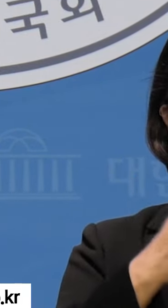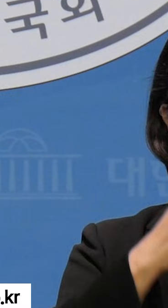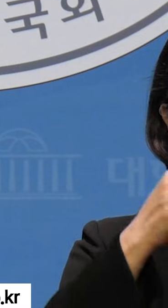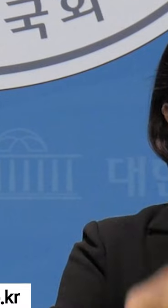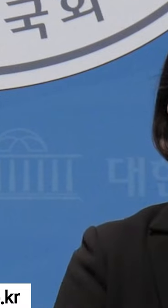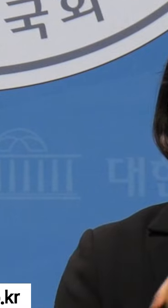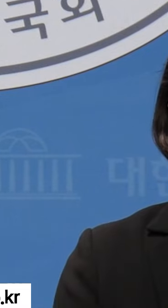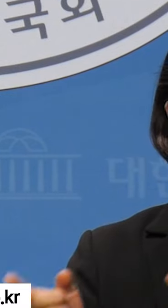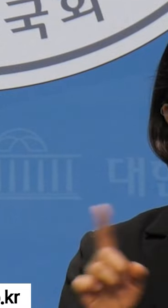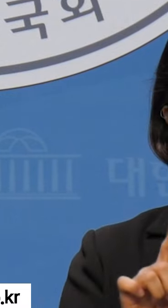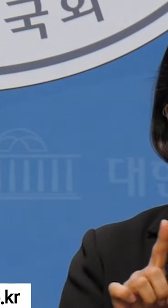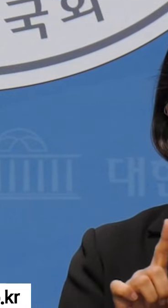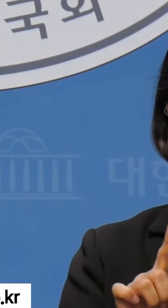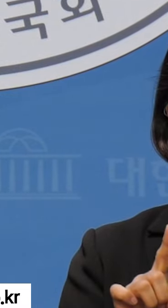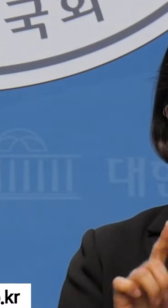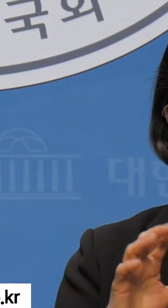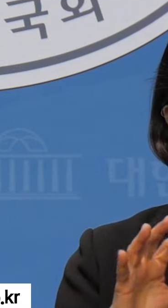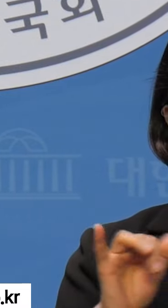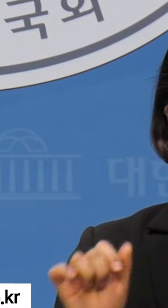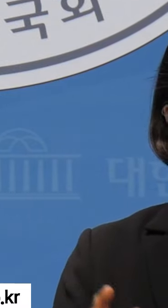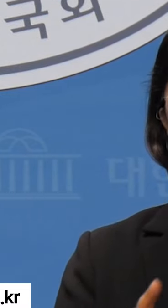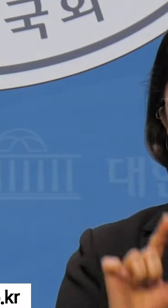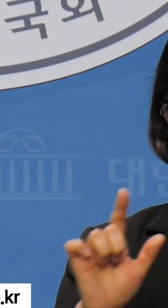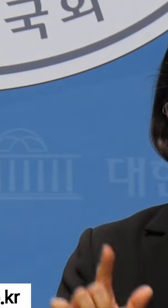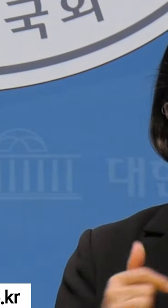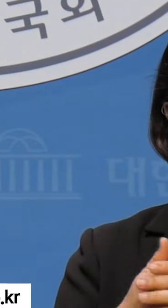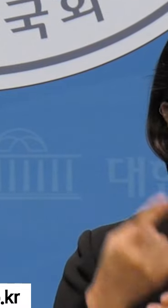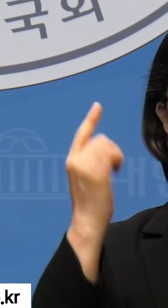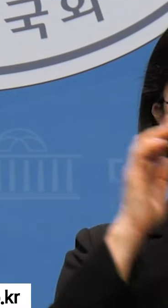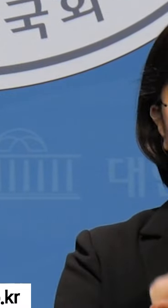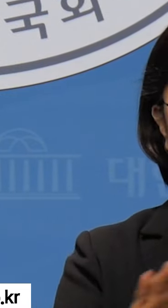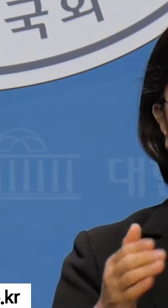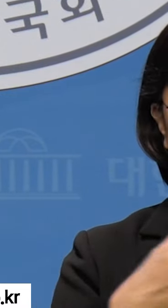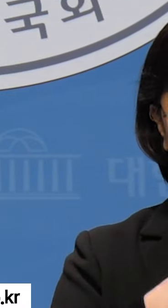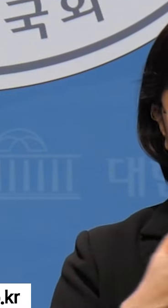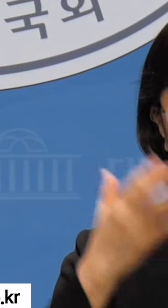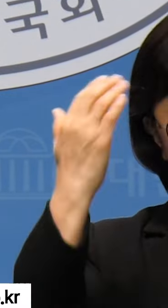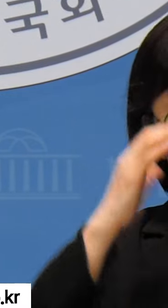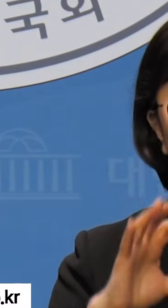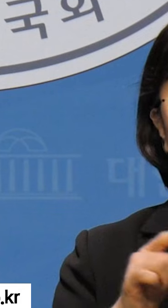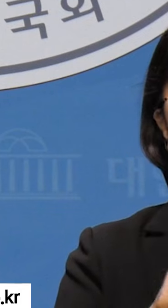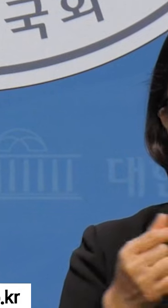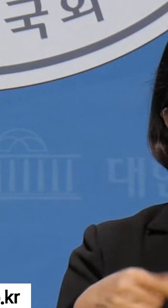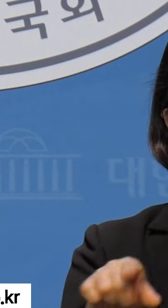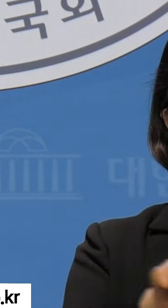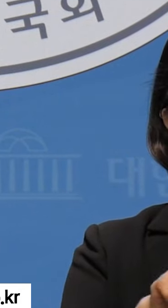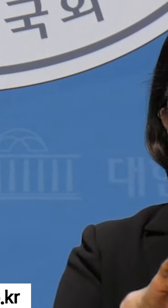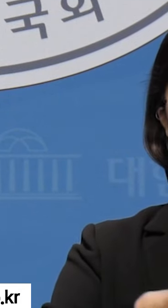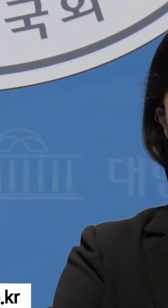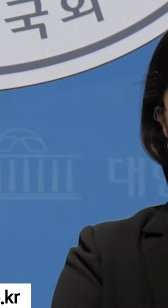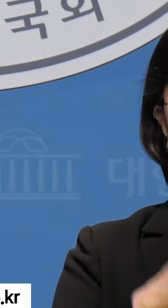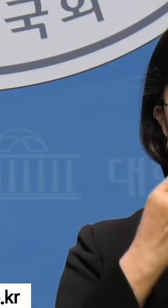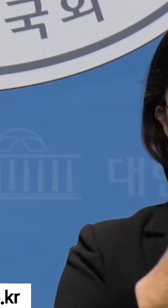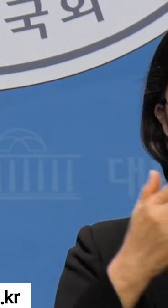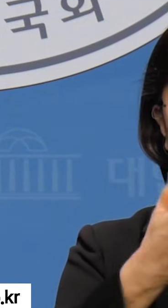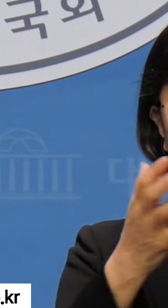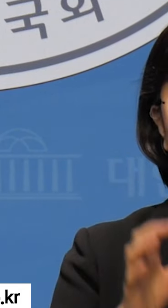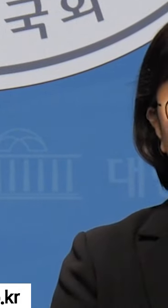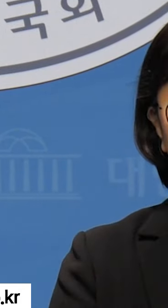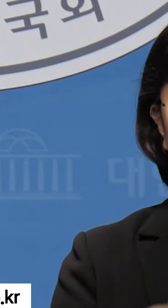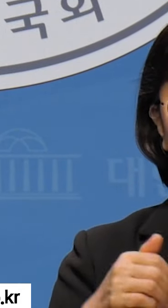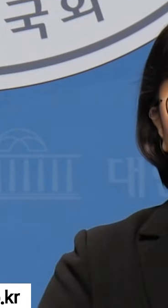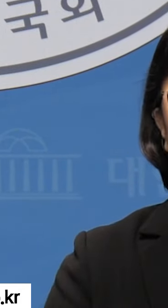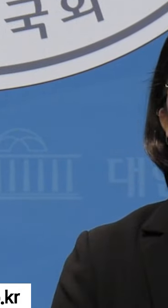민주주의의 회복과 민생 평화의 위기로부터 대한민국을 구하기 위해서 반드시 민주당이 승리해야